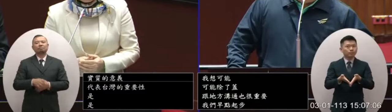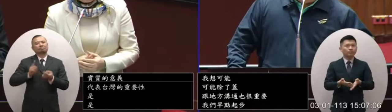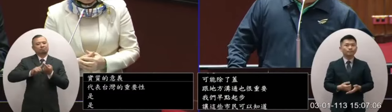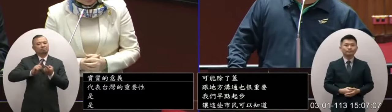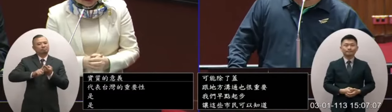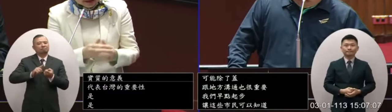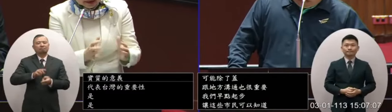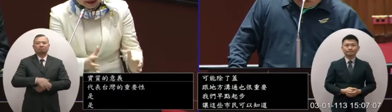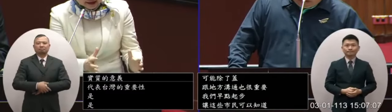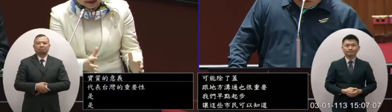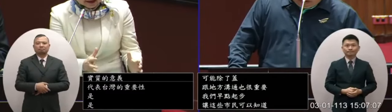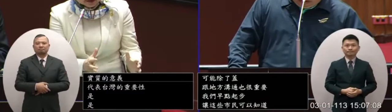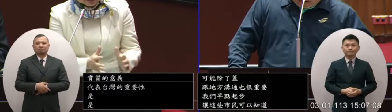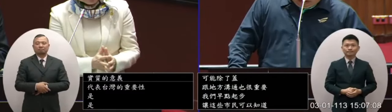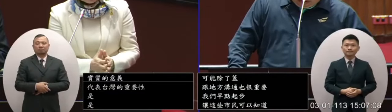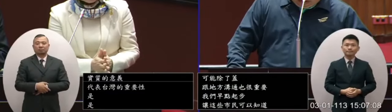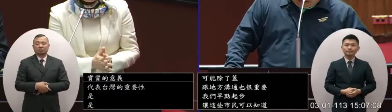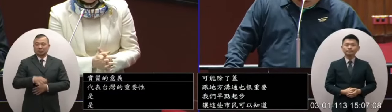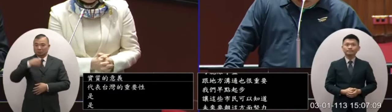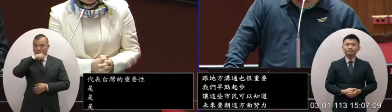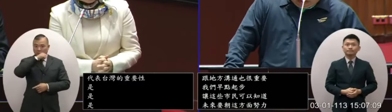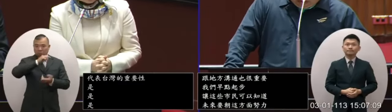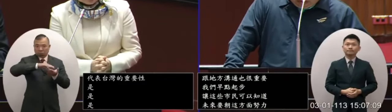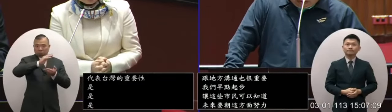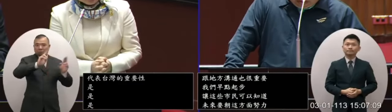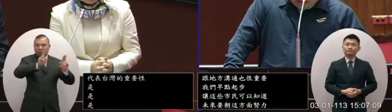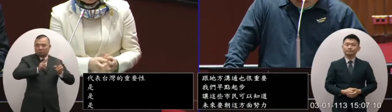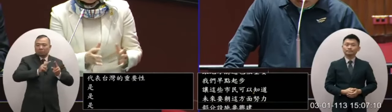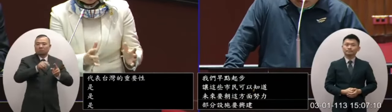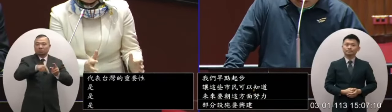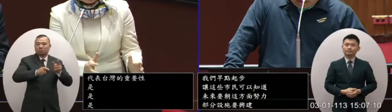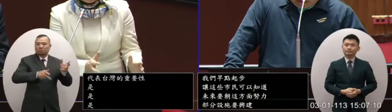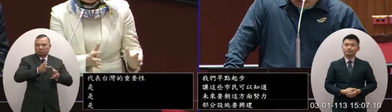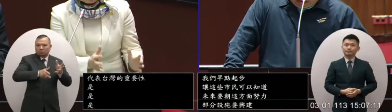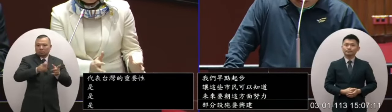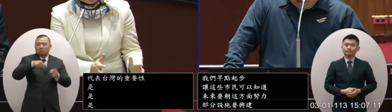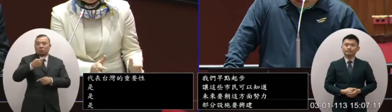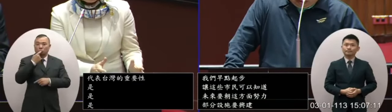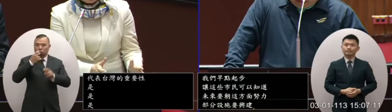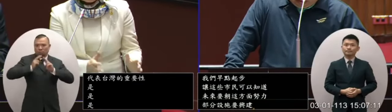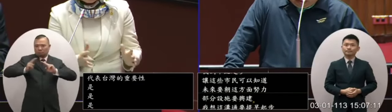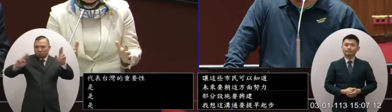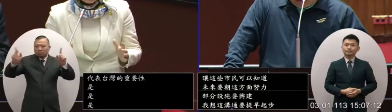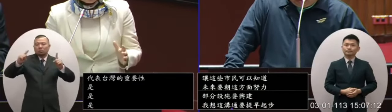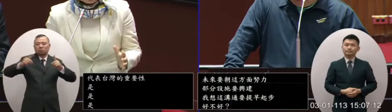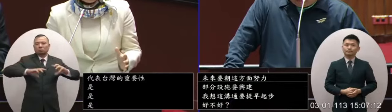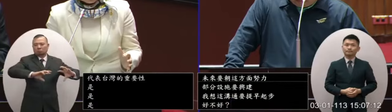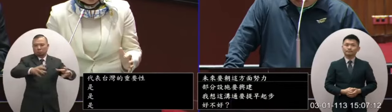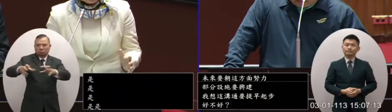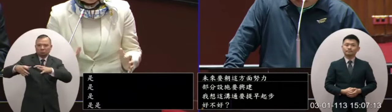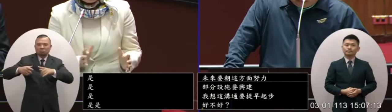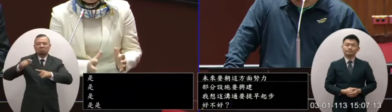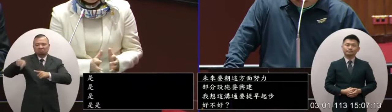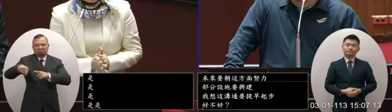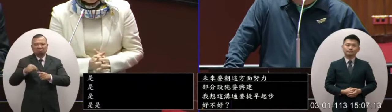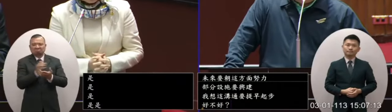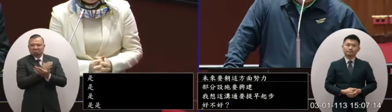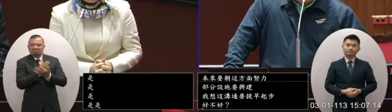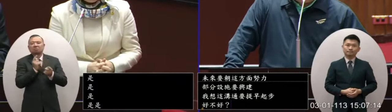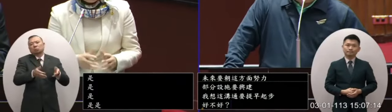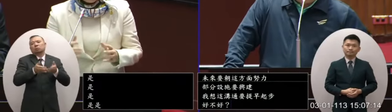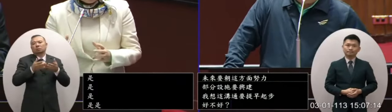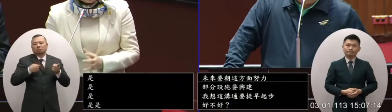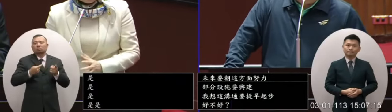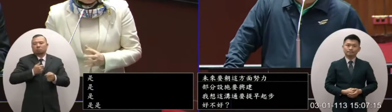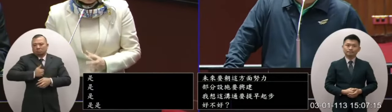好好 是，那像台积电这种厂商需要的绿电哈，在国际上是非常重要的哈，所以它确实需要更多的